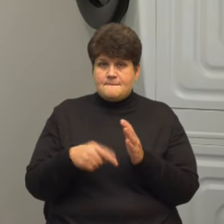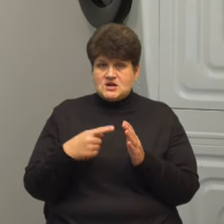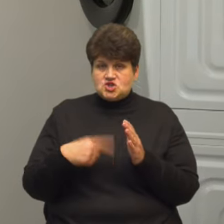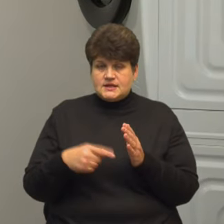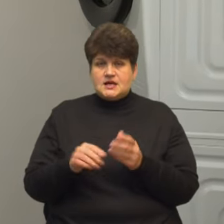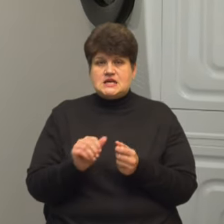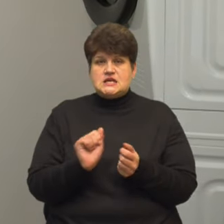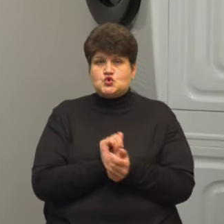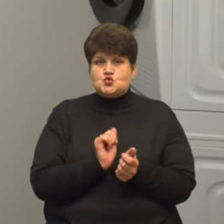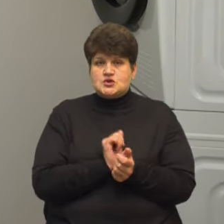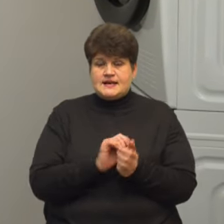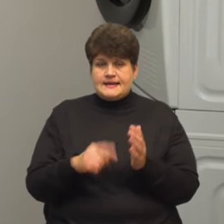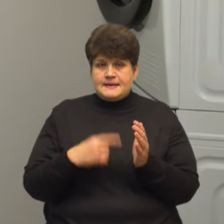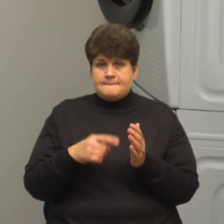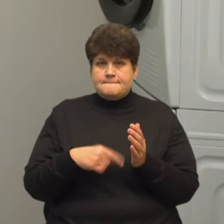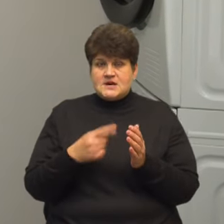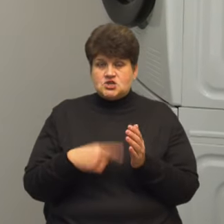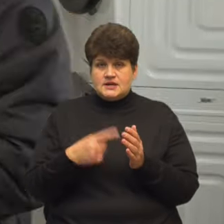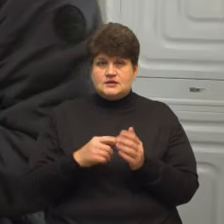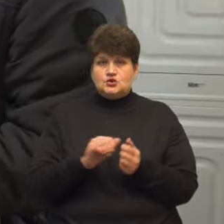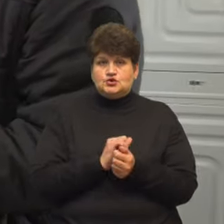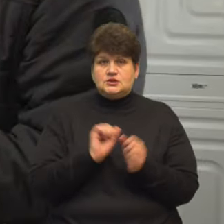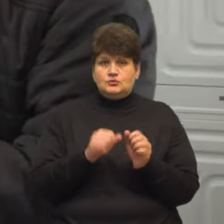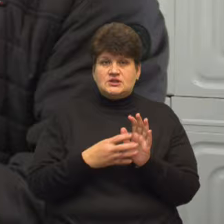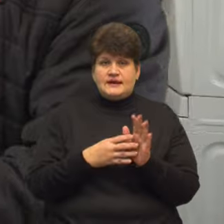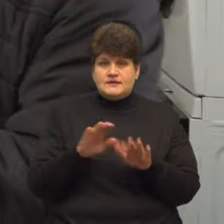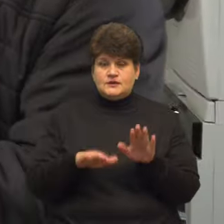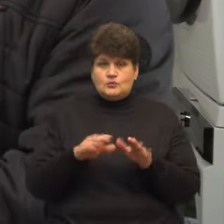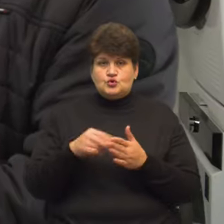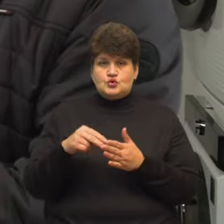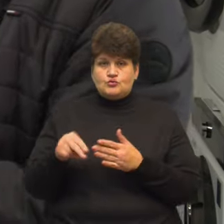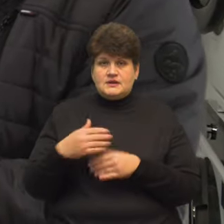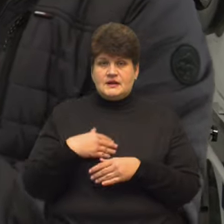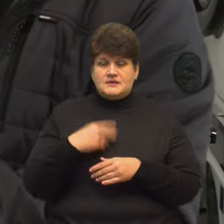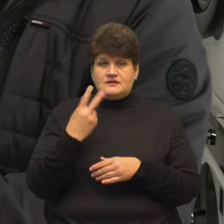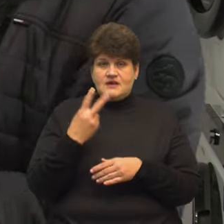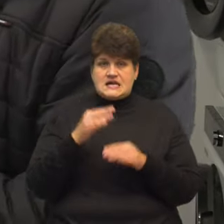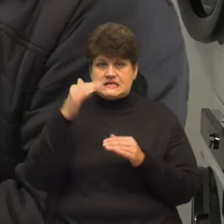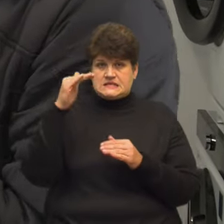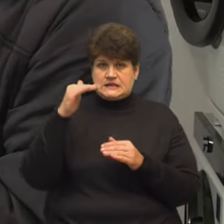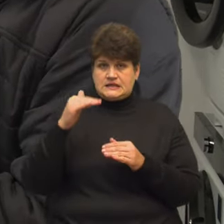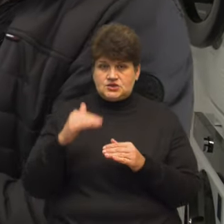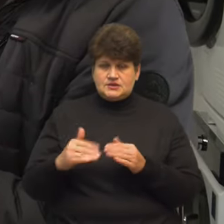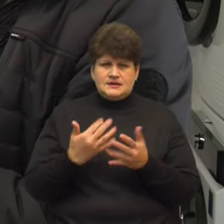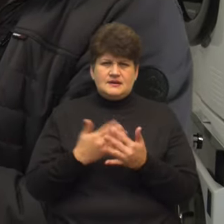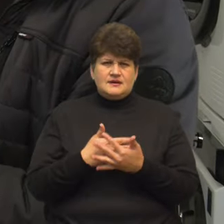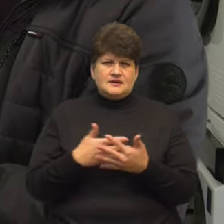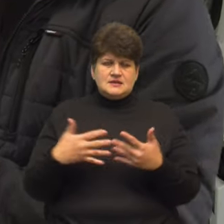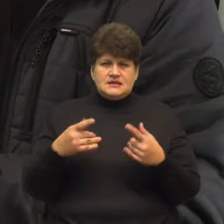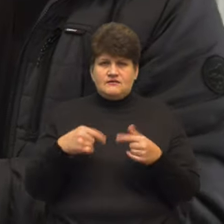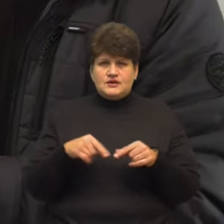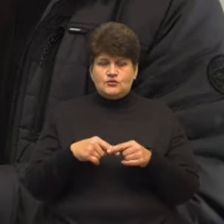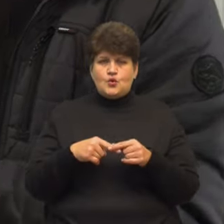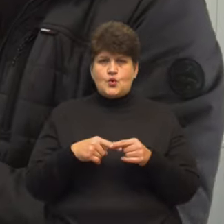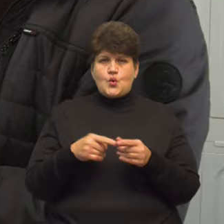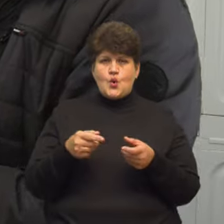прати 11 кг зару сушити 9 кг загрузки були закуплені нами два стелажі декілька різних видів кошиків ящиків